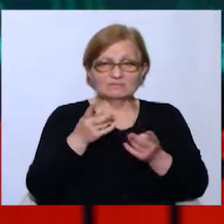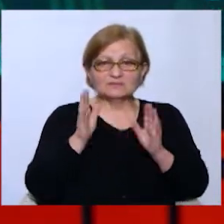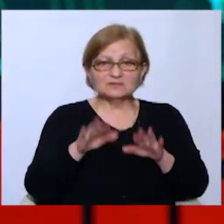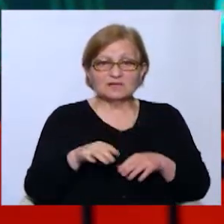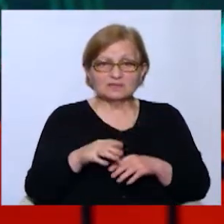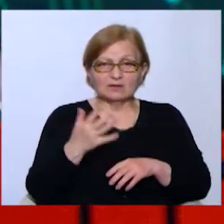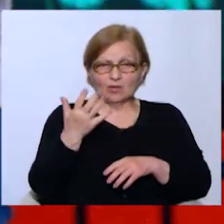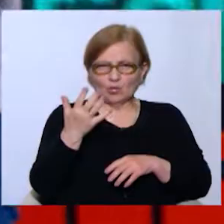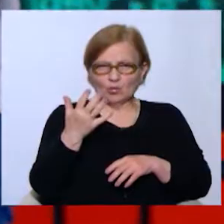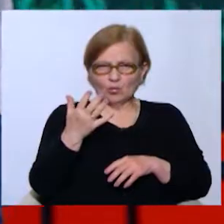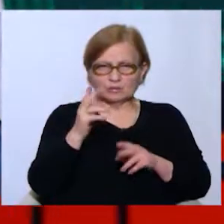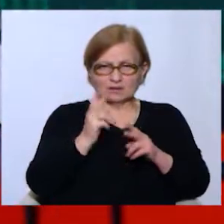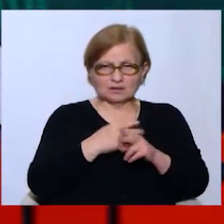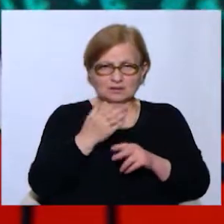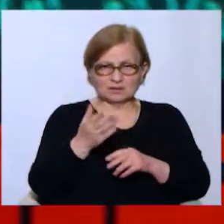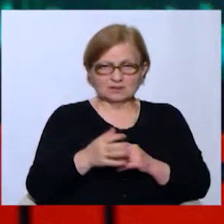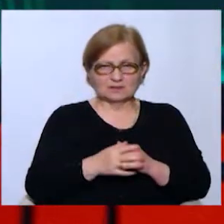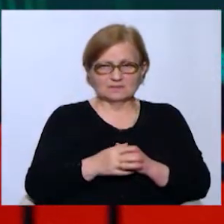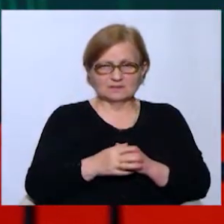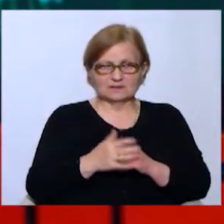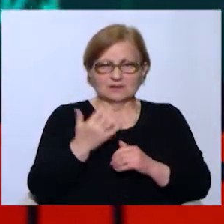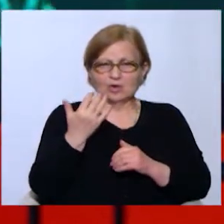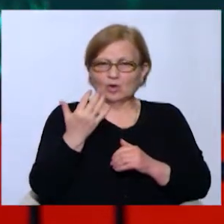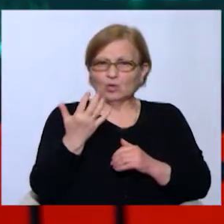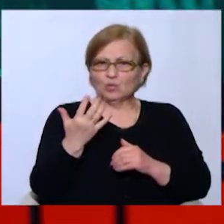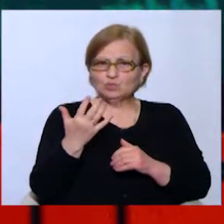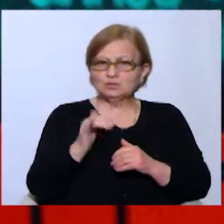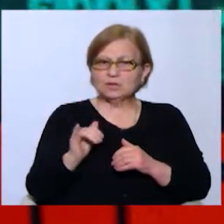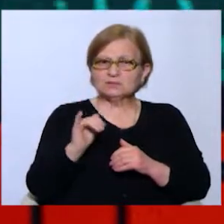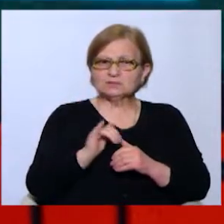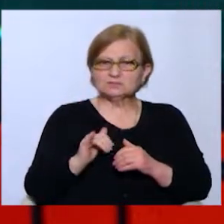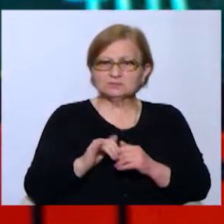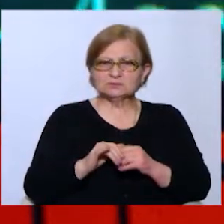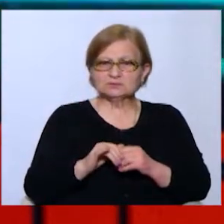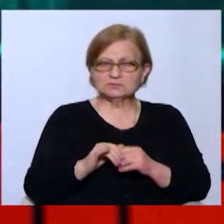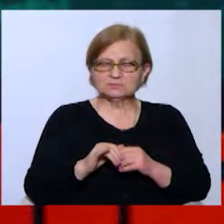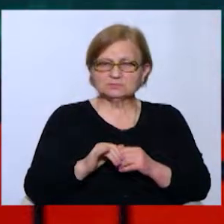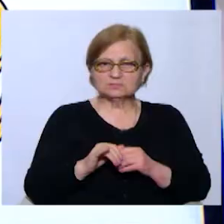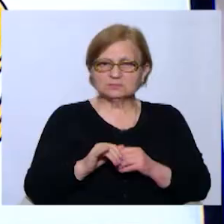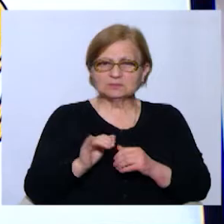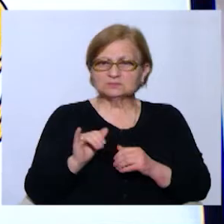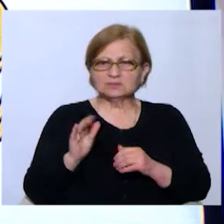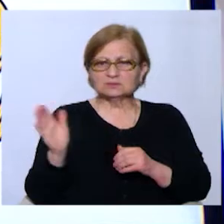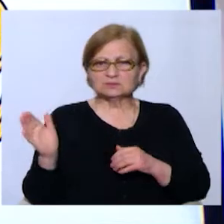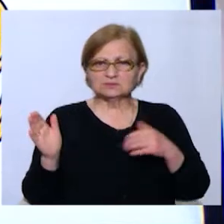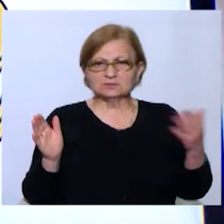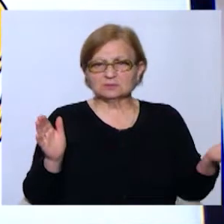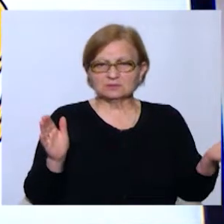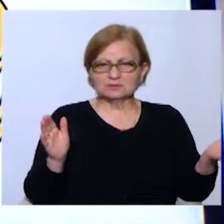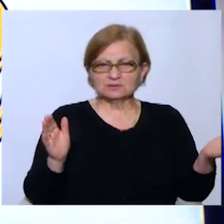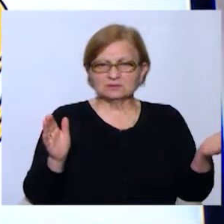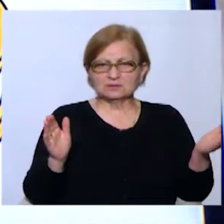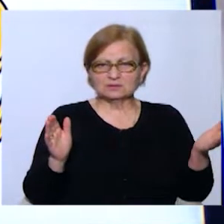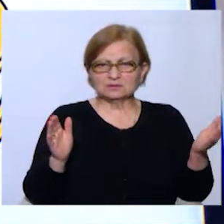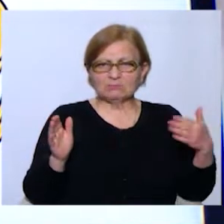ვინ და 5-იანი დაგვჭა? 5-იანი ვისთან უნდა წავიყვანოთ? 5-იანი. საით წავიდე? მარცხნივ.